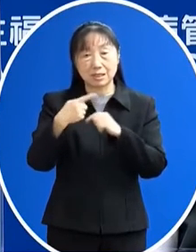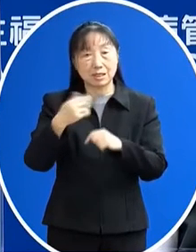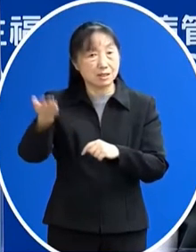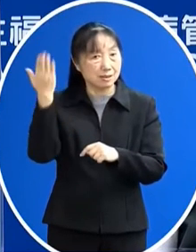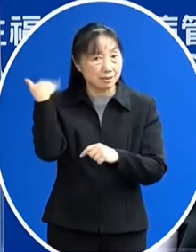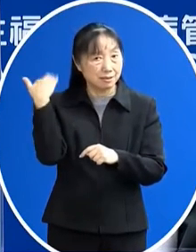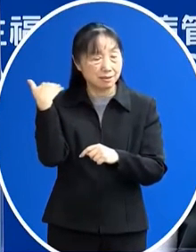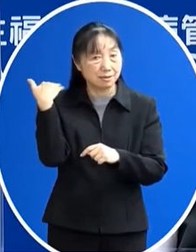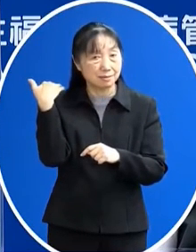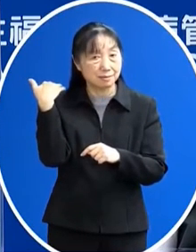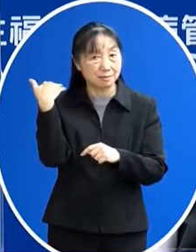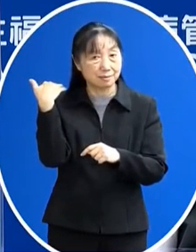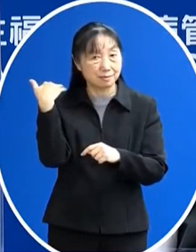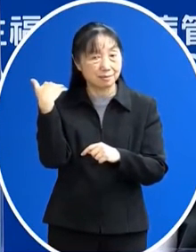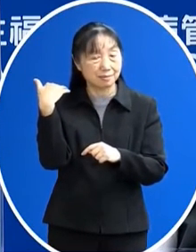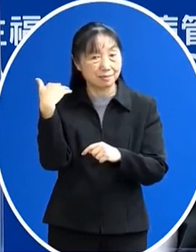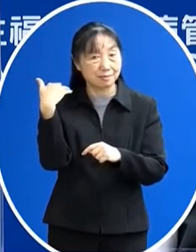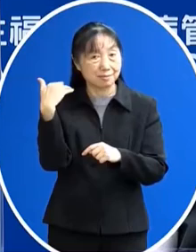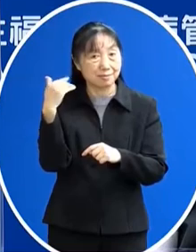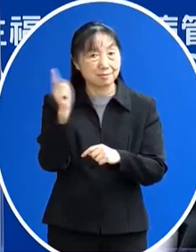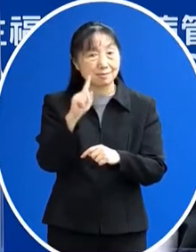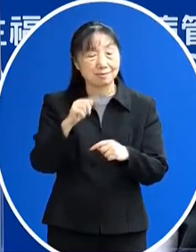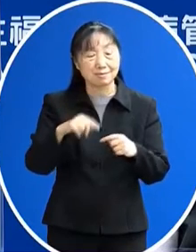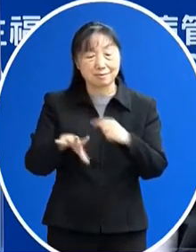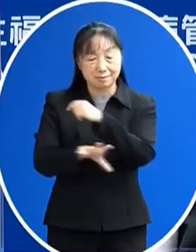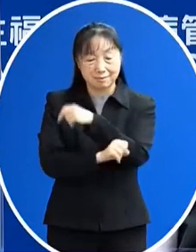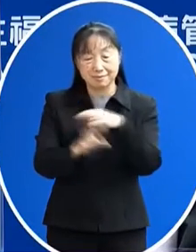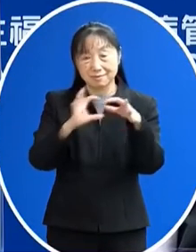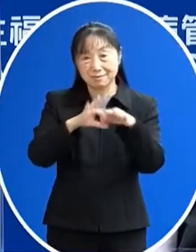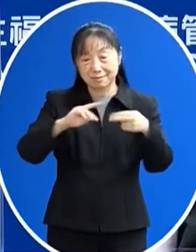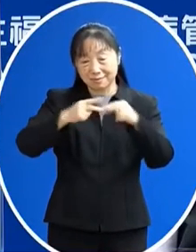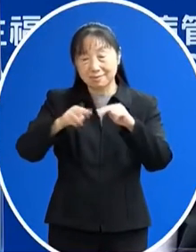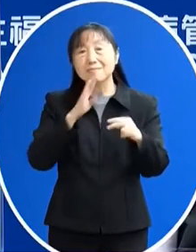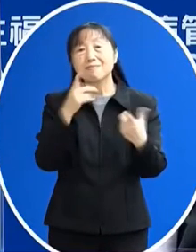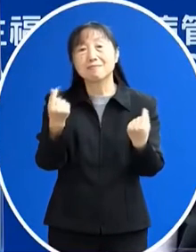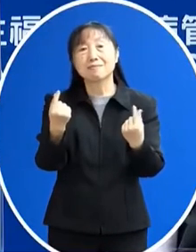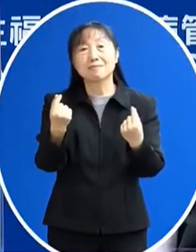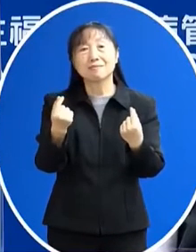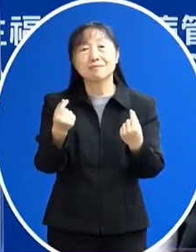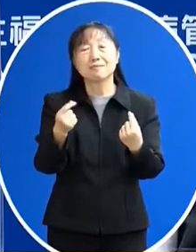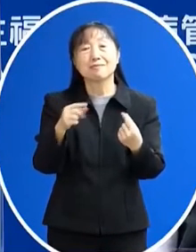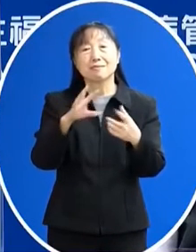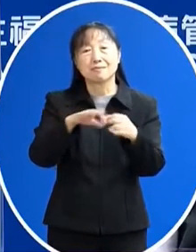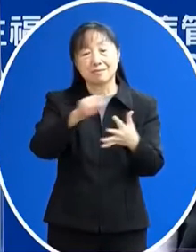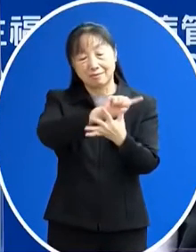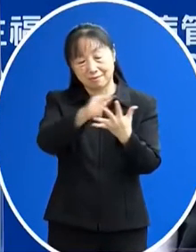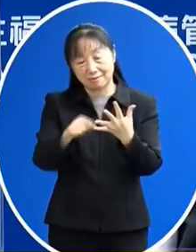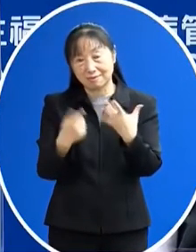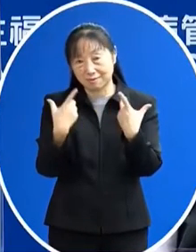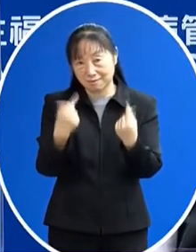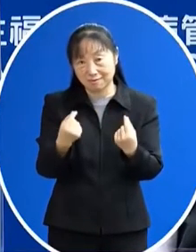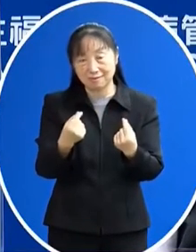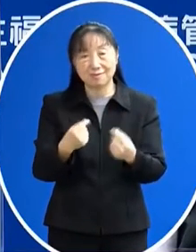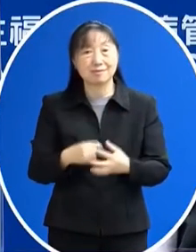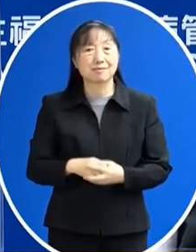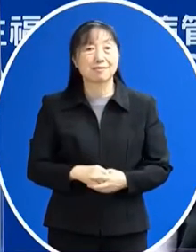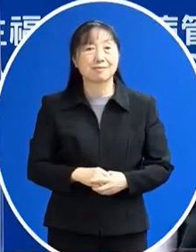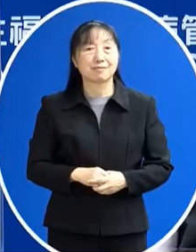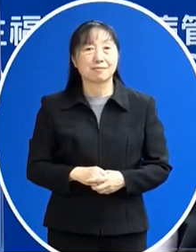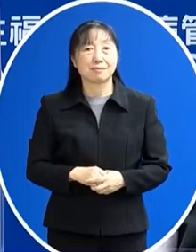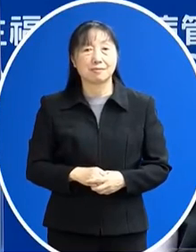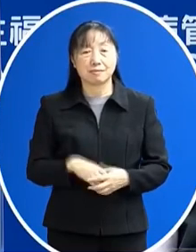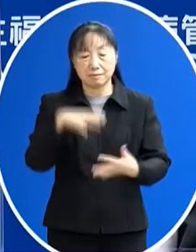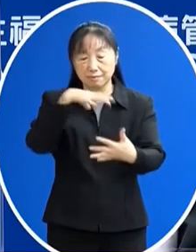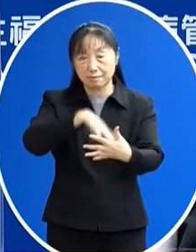的最早的这个基因的序列是一样的，桃园这个基因的序列是同一套的。那